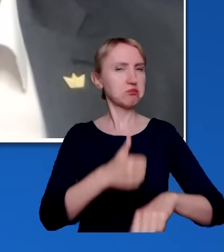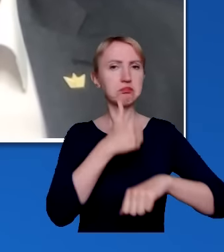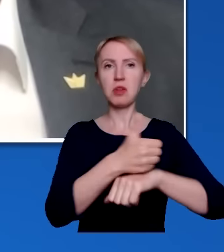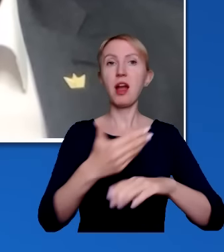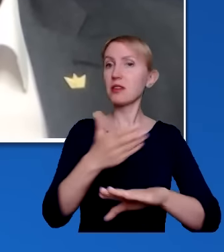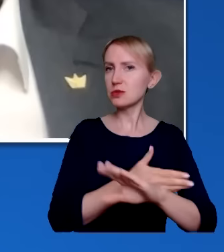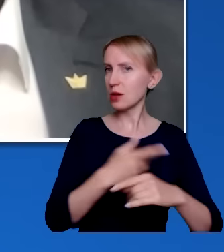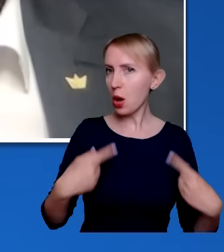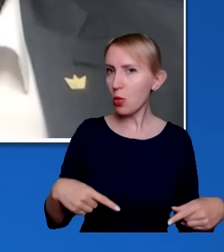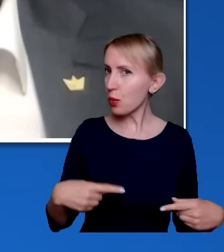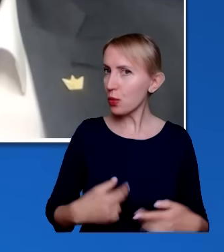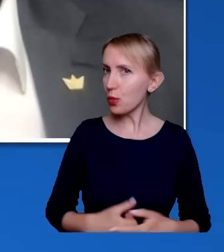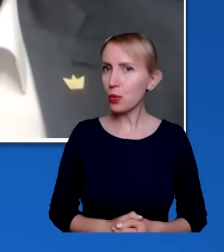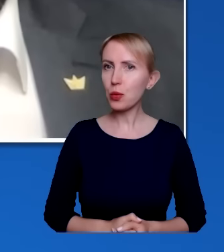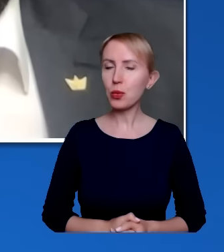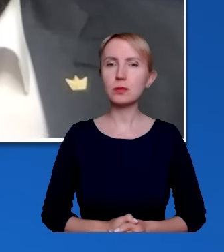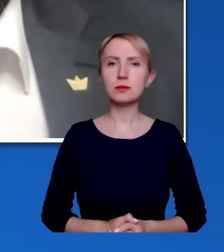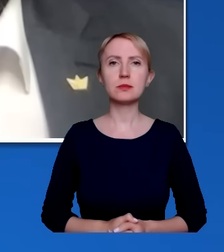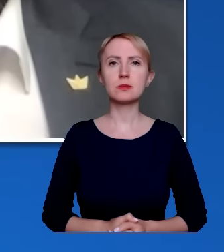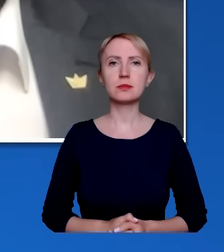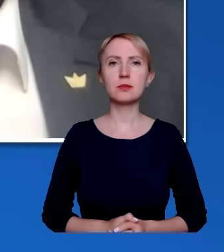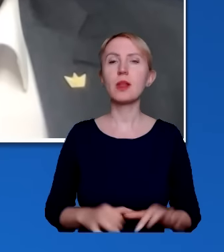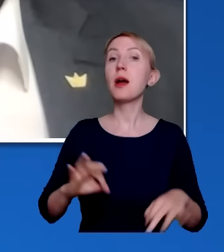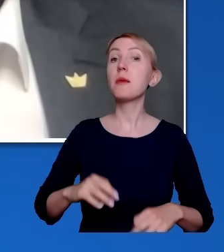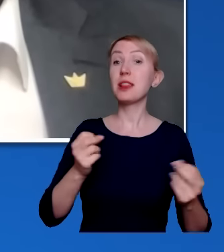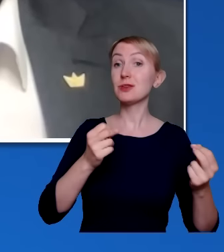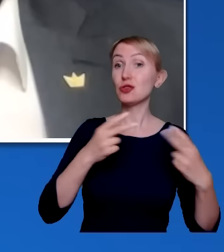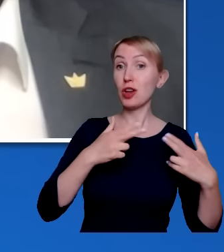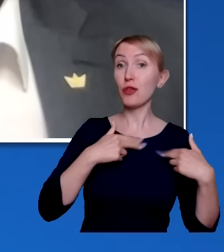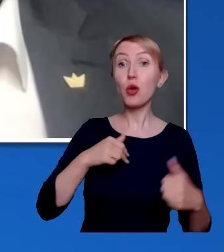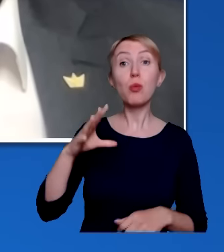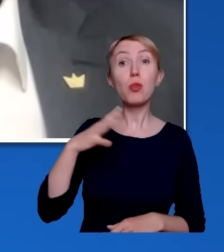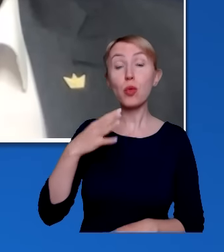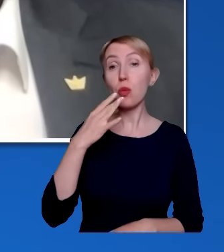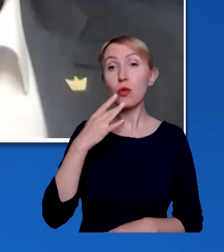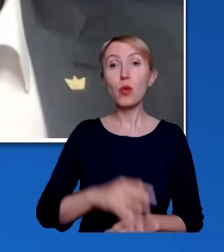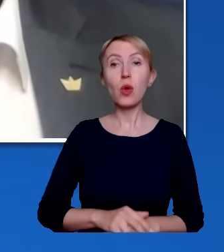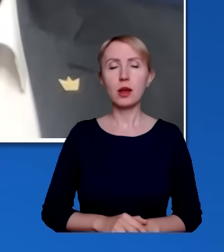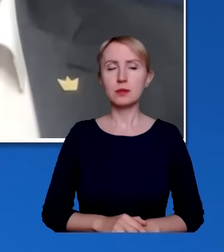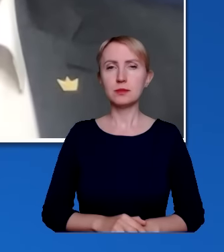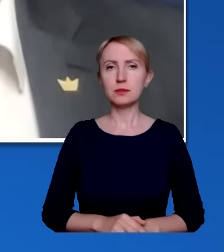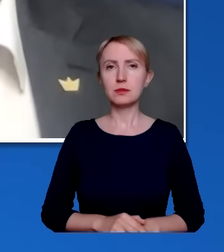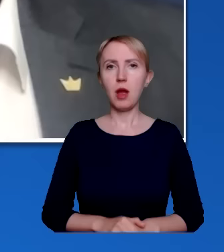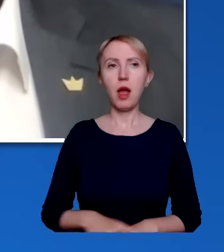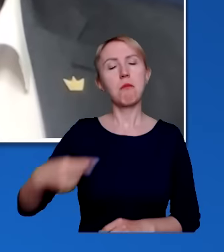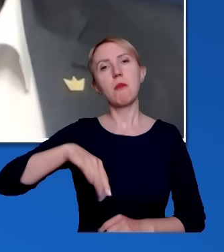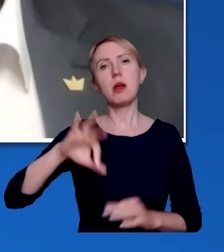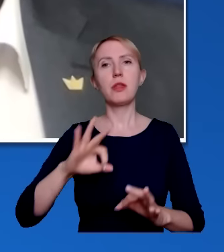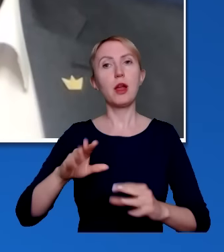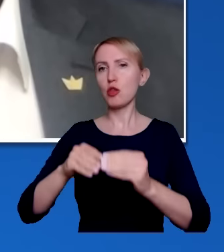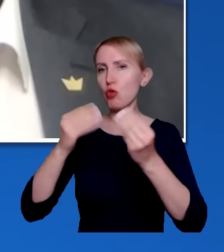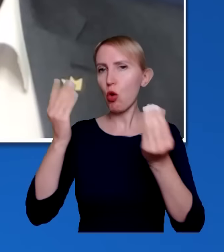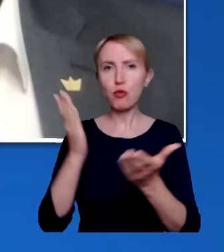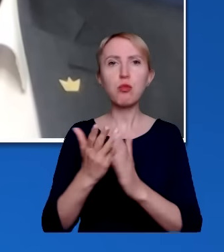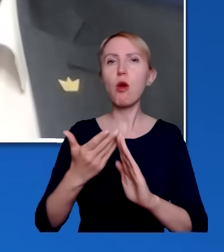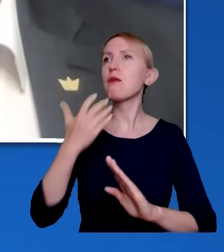liderem pewnie nie była pani przewodnicząca nawet była Łaska łaskawa powiedzieć że my się teraz zaczęliśmy rozwijać bo wcześniej jmy